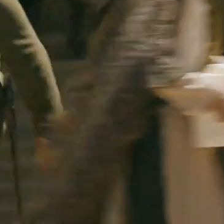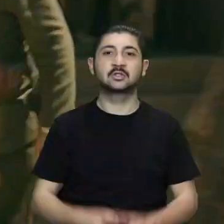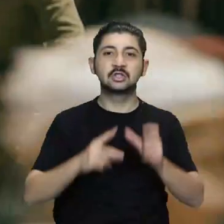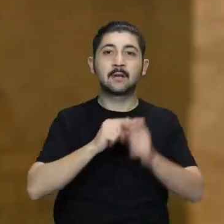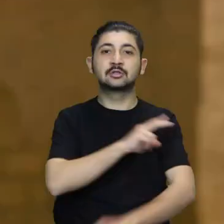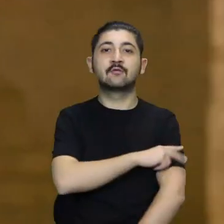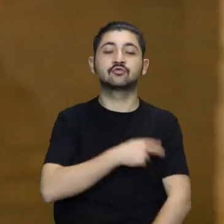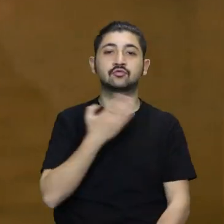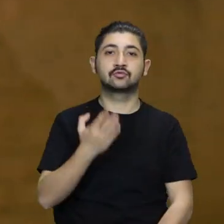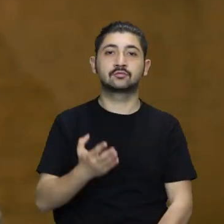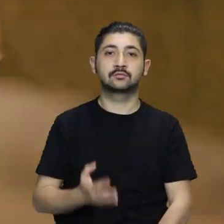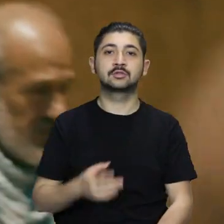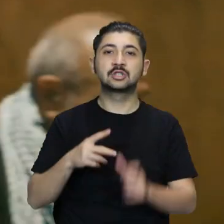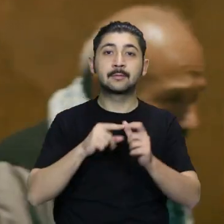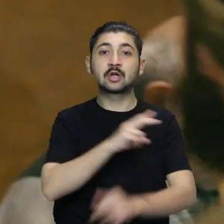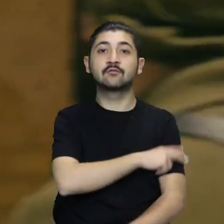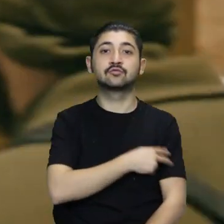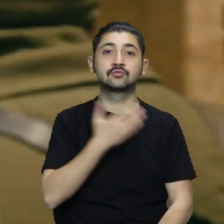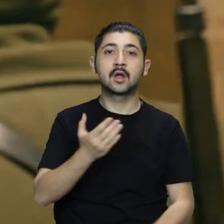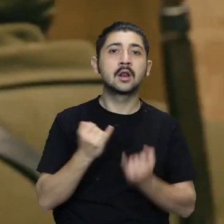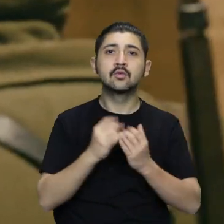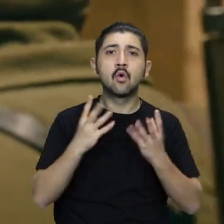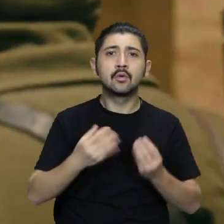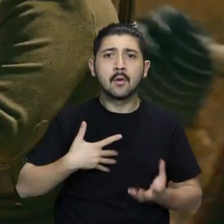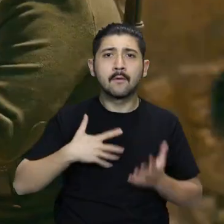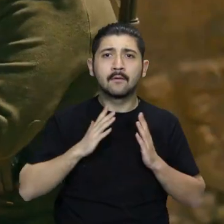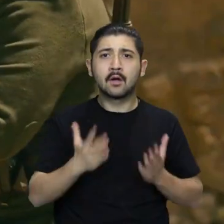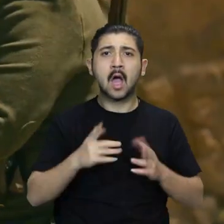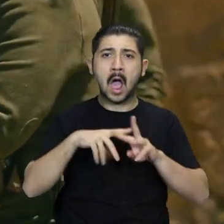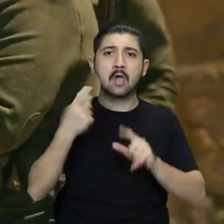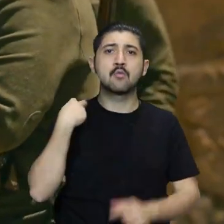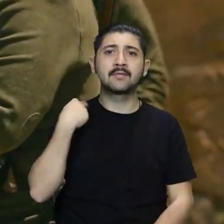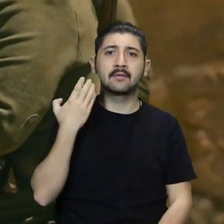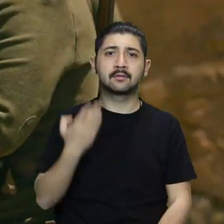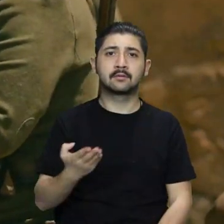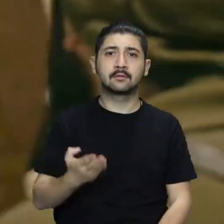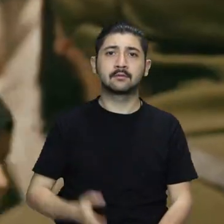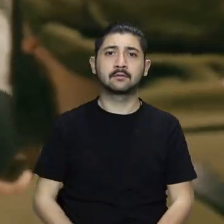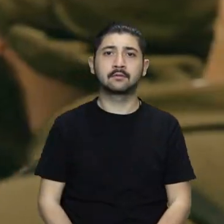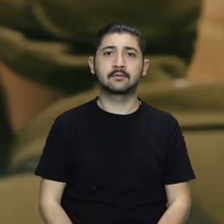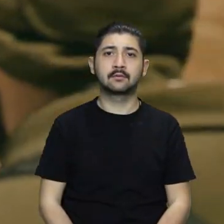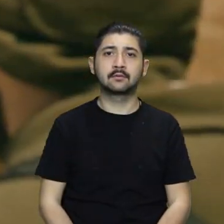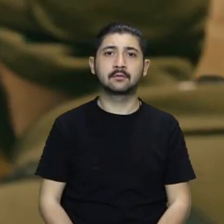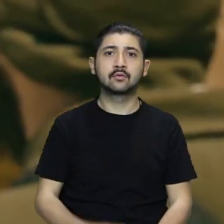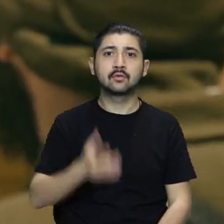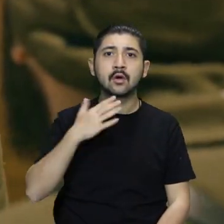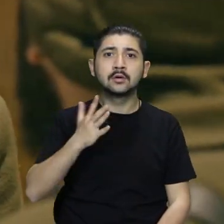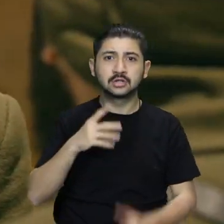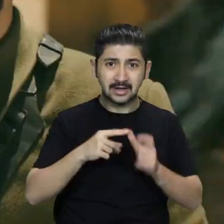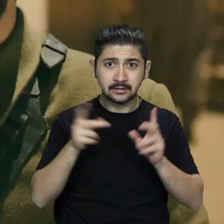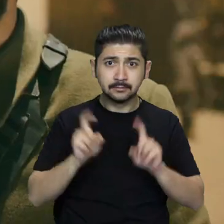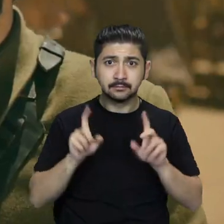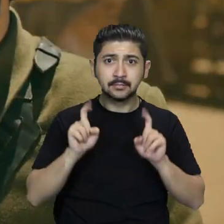Şamil Çavuş. Şamil Çavuş. Kardeş ne oldu? Ne bu telaşın ya? Ali kumandan. Yoksa şehit